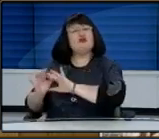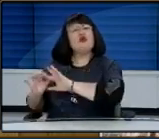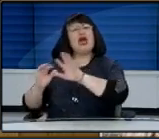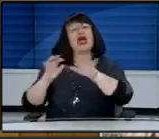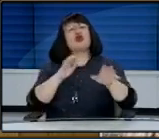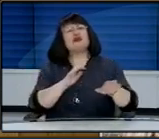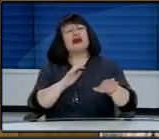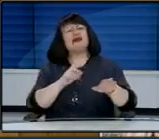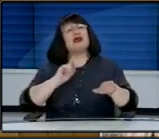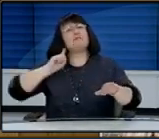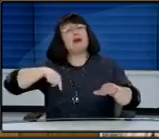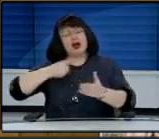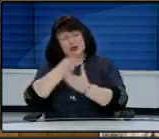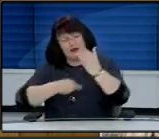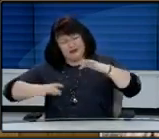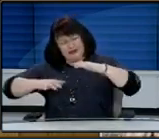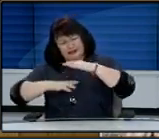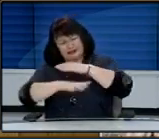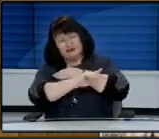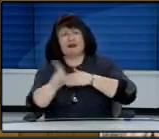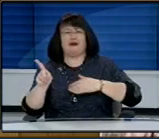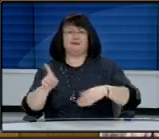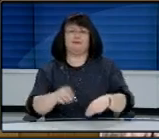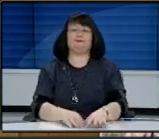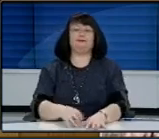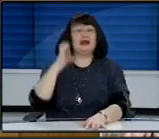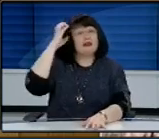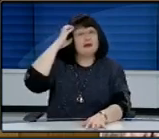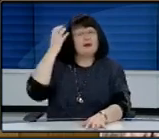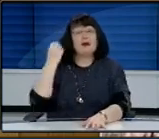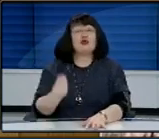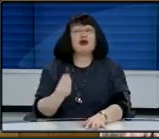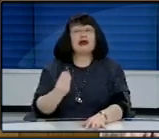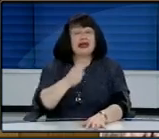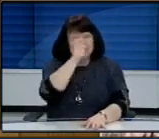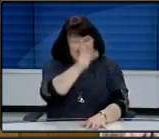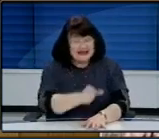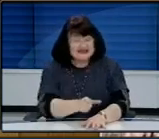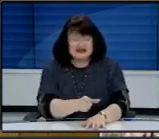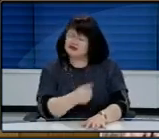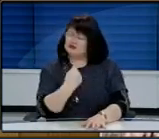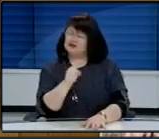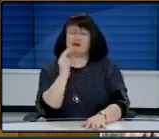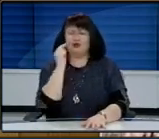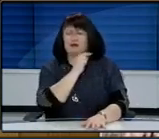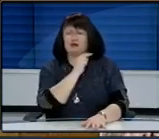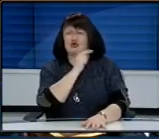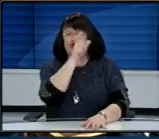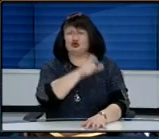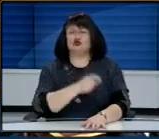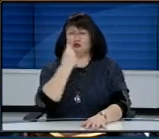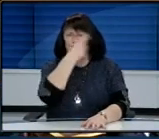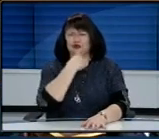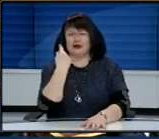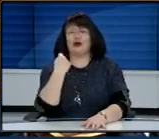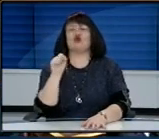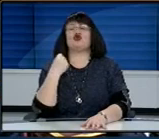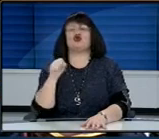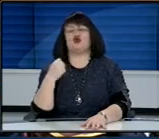παράτυπες ροές. Και θυμάμαι πολύ καλά, κύριε Μητσοτάκη, πώς απορρίψατε εσείς προσωπικά αυτή την